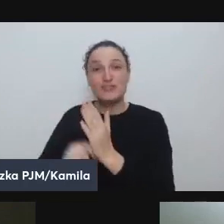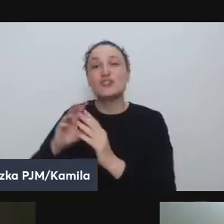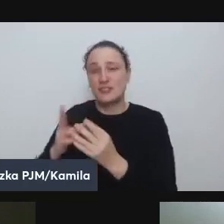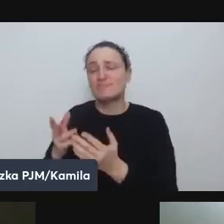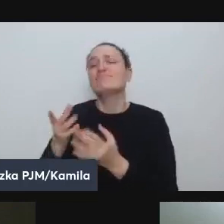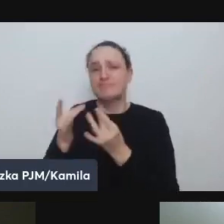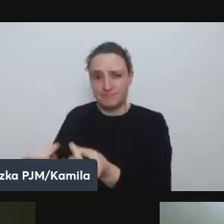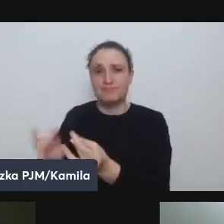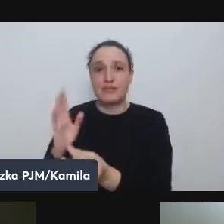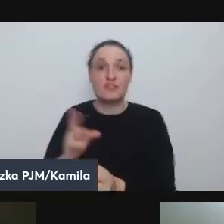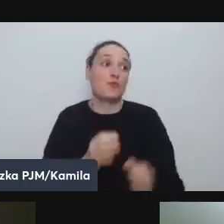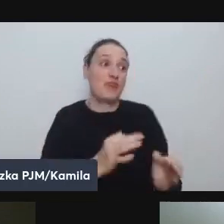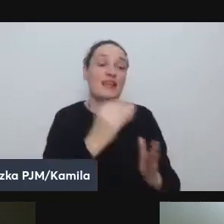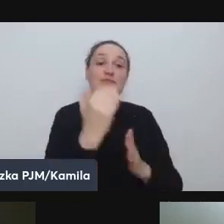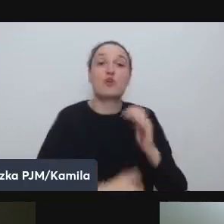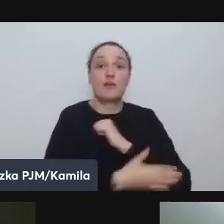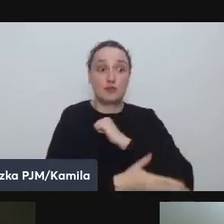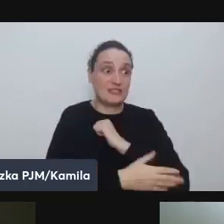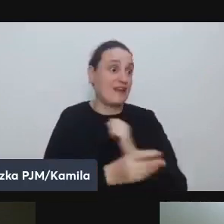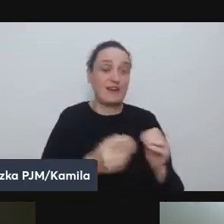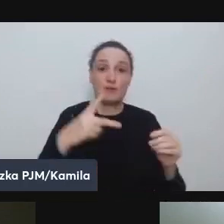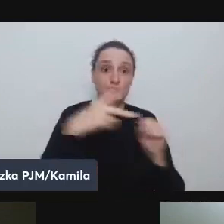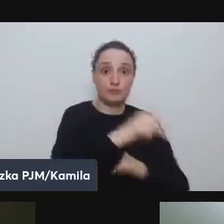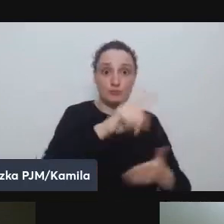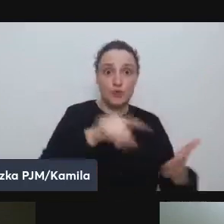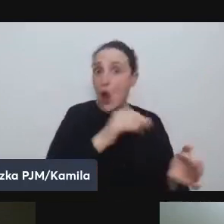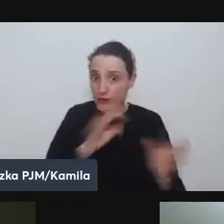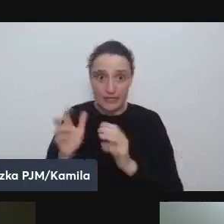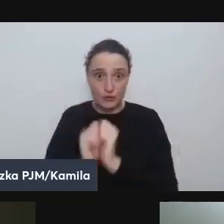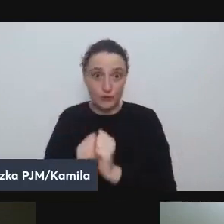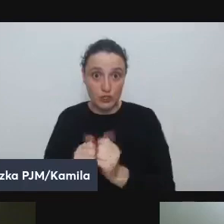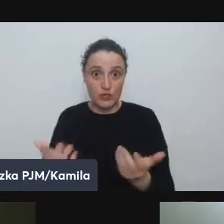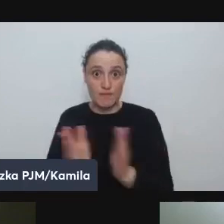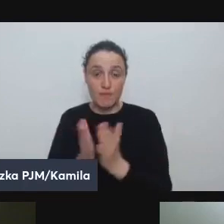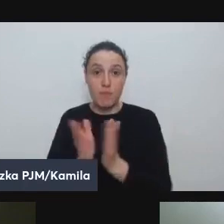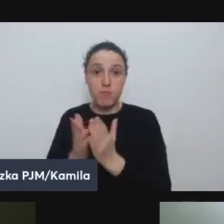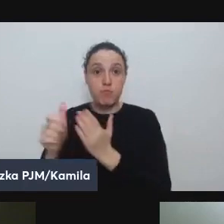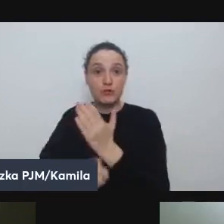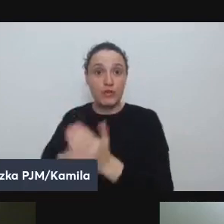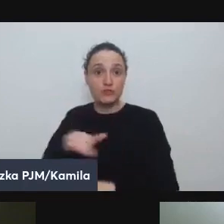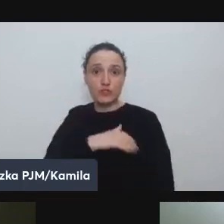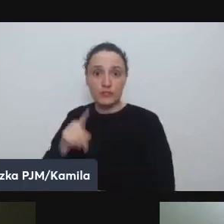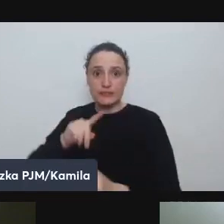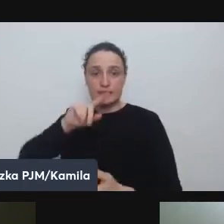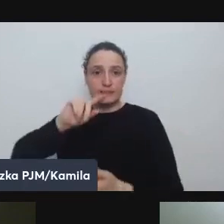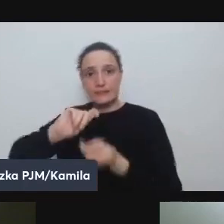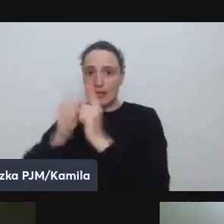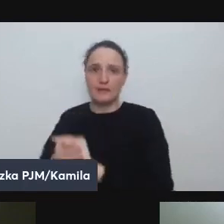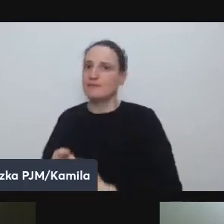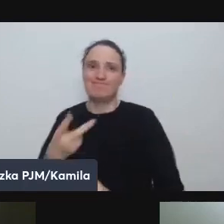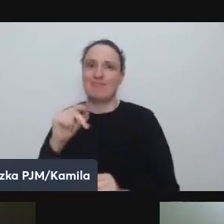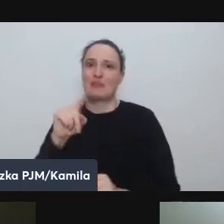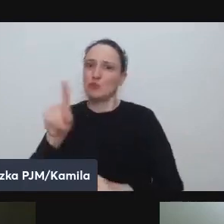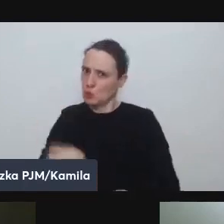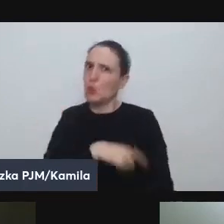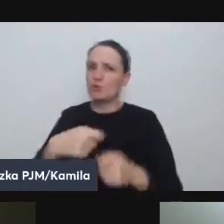z podstawy programowej, to nie sprawi, że zmienią się podręczniki od 1 września, bo to jest zbyt skomplikowany i długotrwały proces. I ja w ogóle sobie